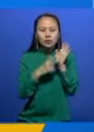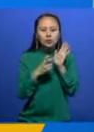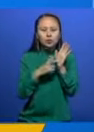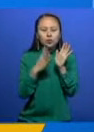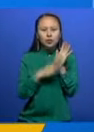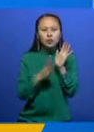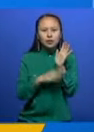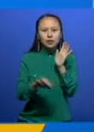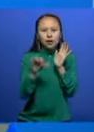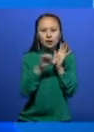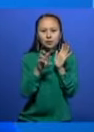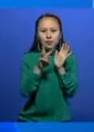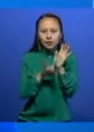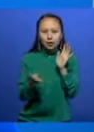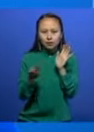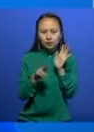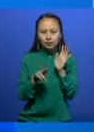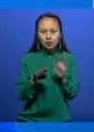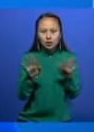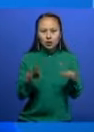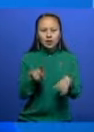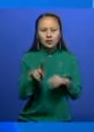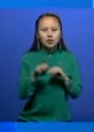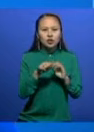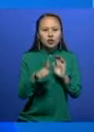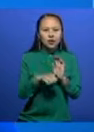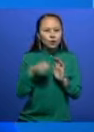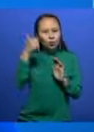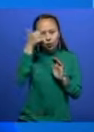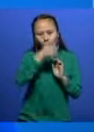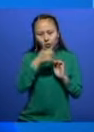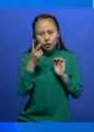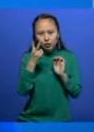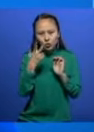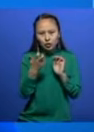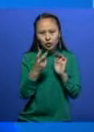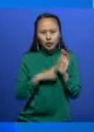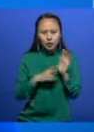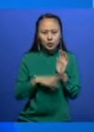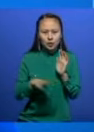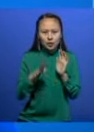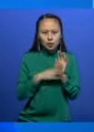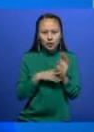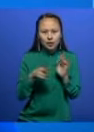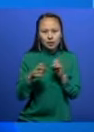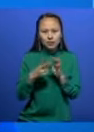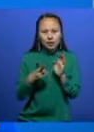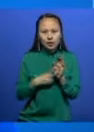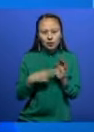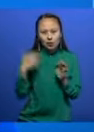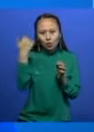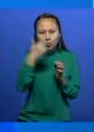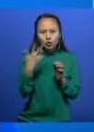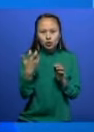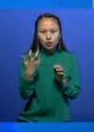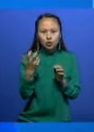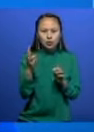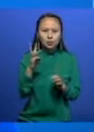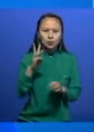796 миллиард теңге, 2016 жылы 379 миллиард теңге, 2017 жылы 3 миллиард